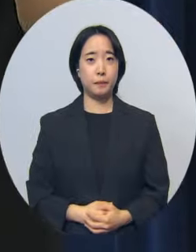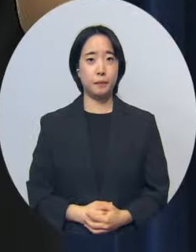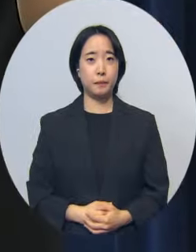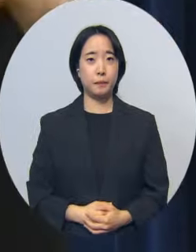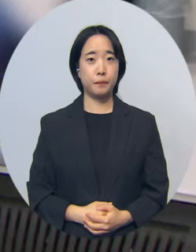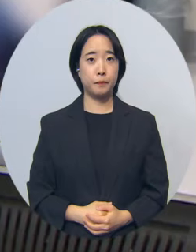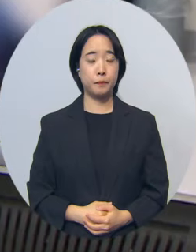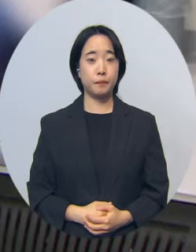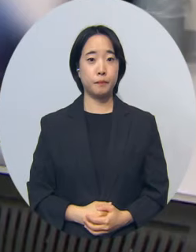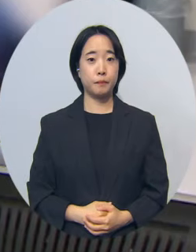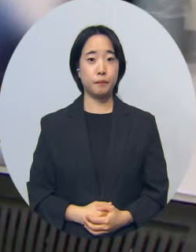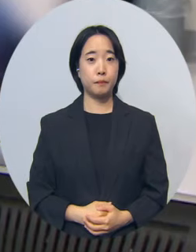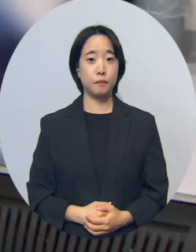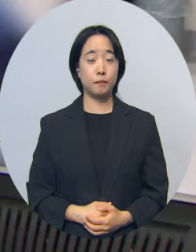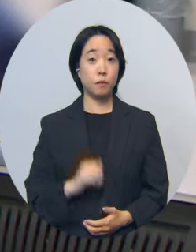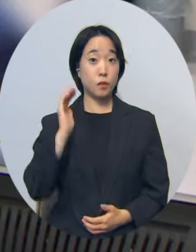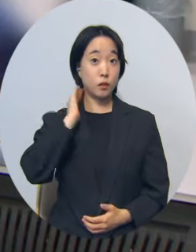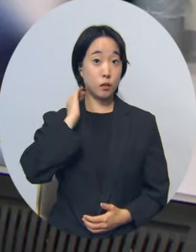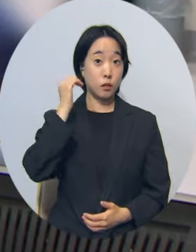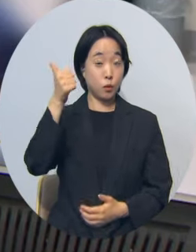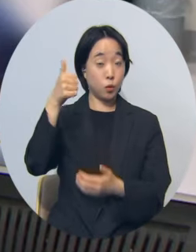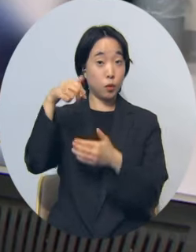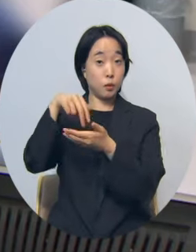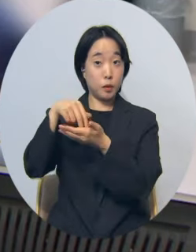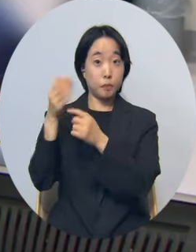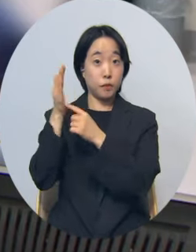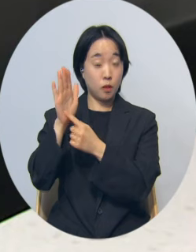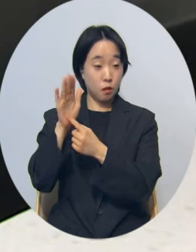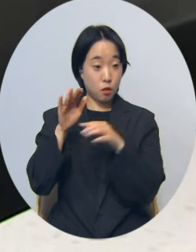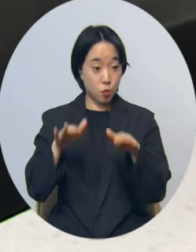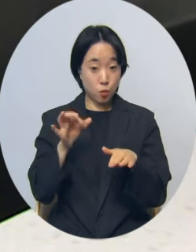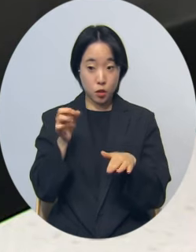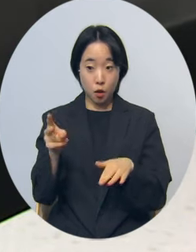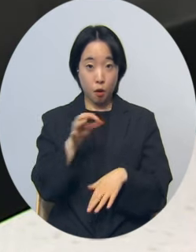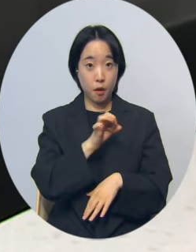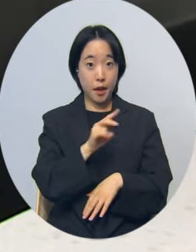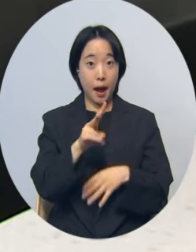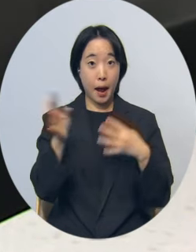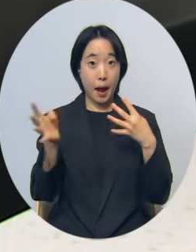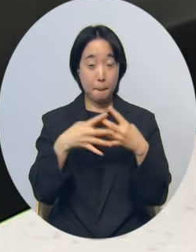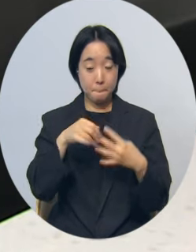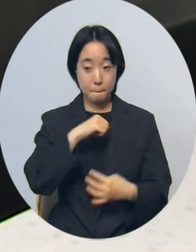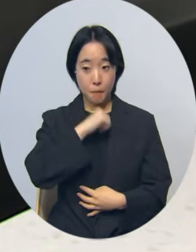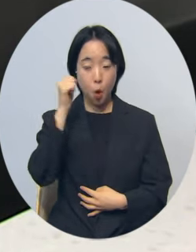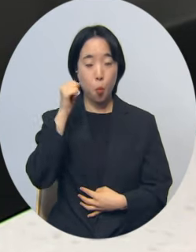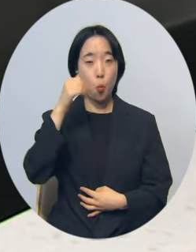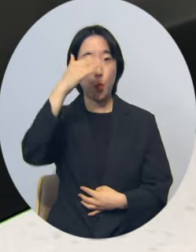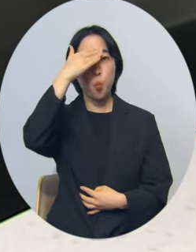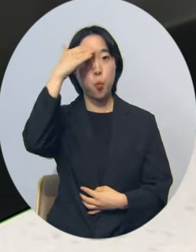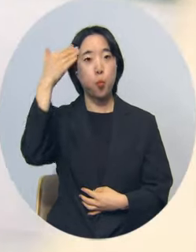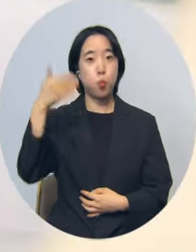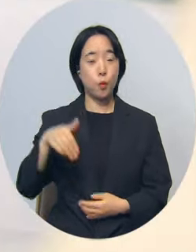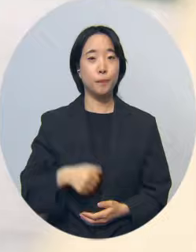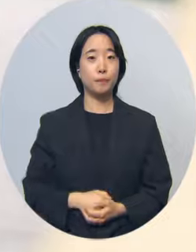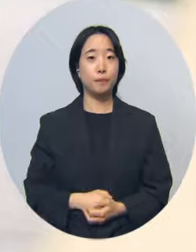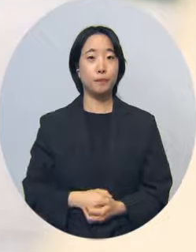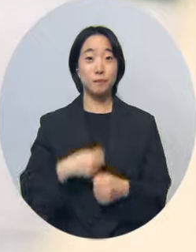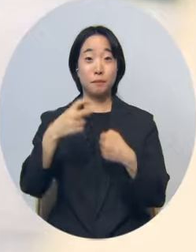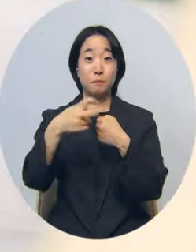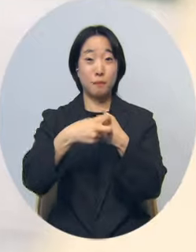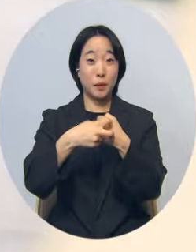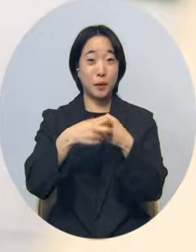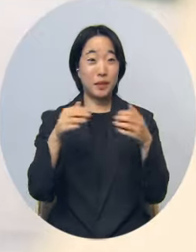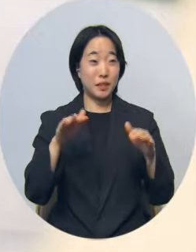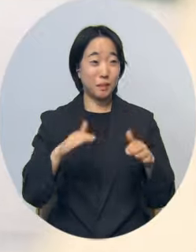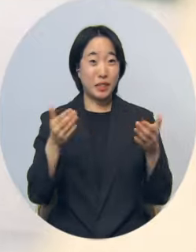요청드립니다. 대통령실 관계자도 여야 합의가 잘 돼서 간호법이 통과된 만큼 보건의료노조 주축인